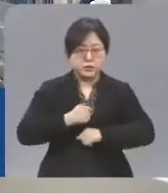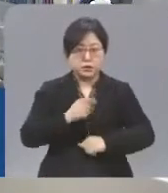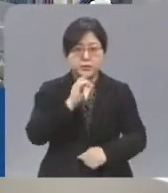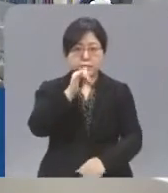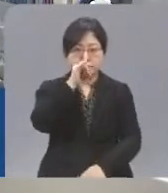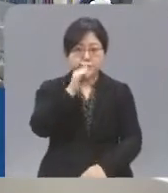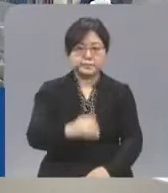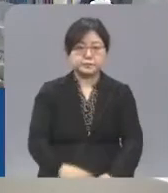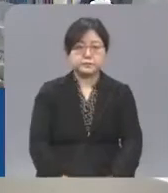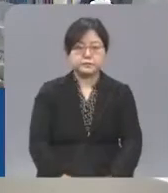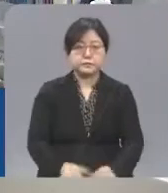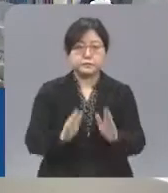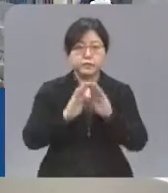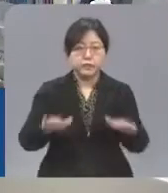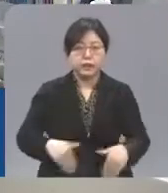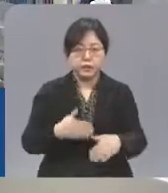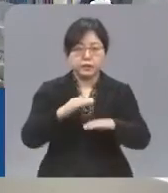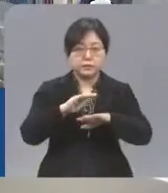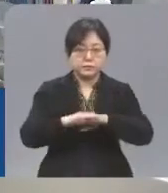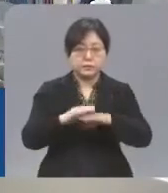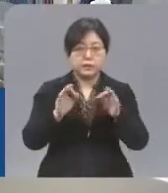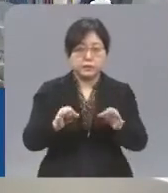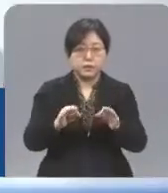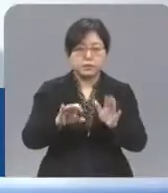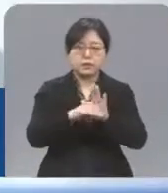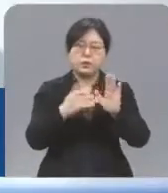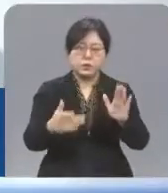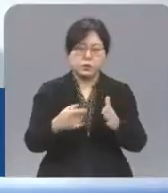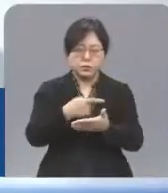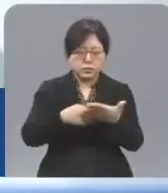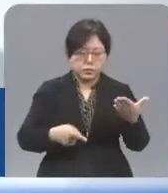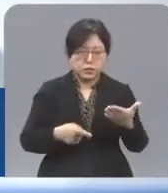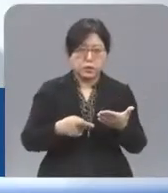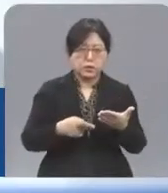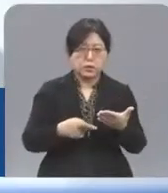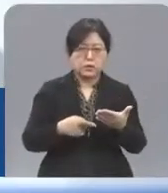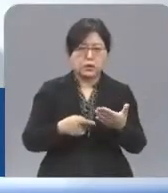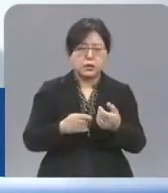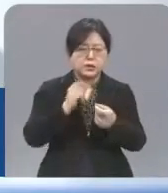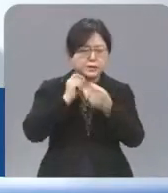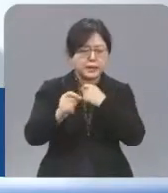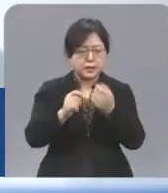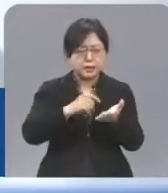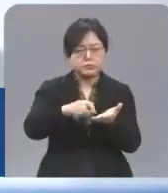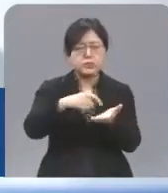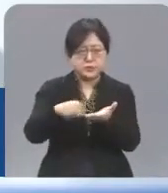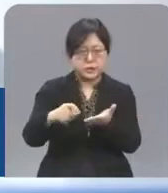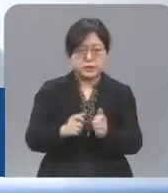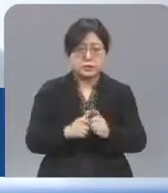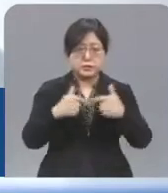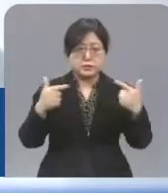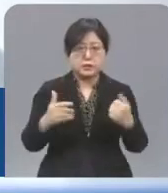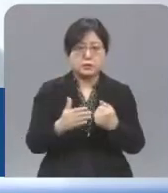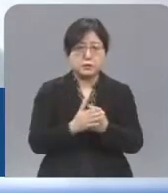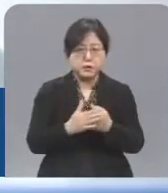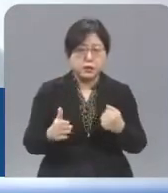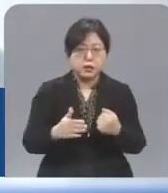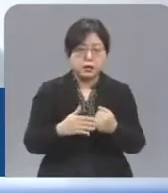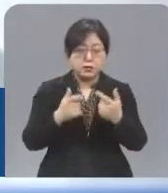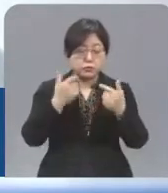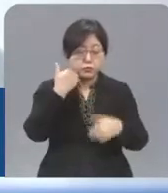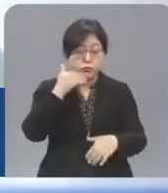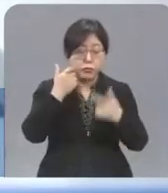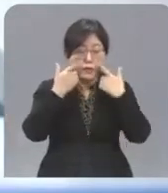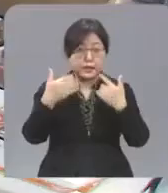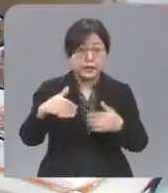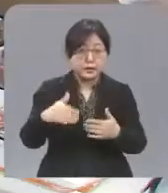밝혔습니다. 전남 농협은 최근 코로나19 손실보상금 등을 빙자한 사기 문자가 부쩍 늘었다며 출처가 확인되지